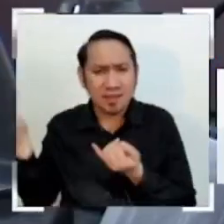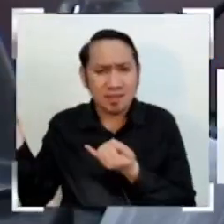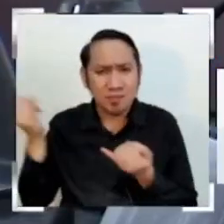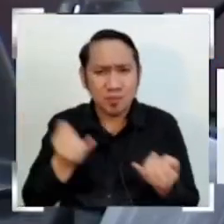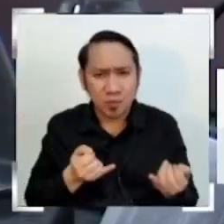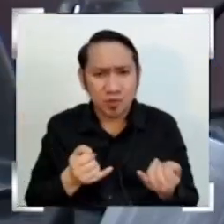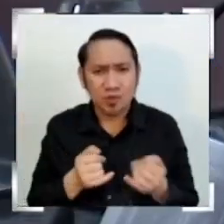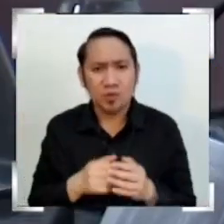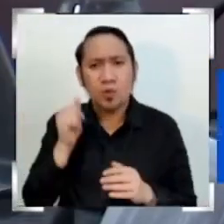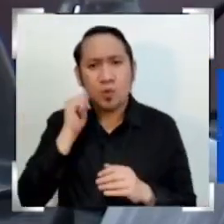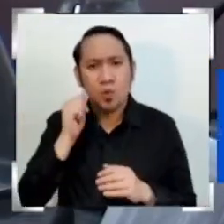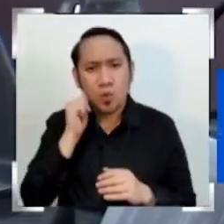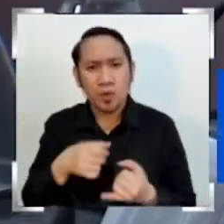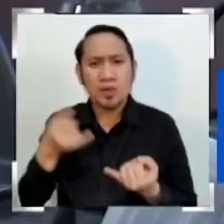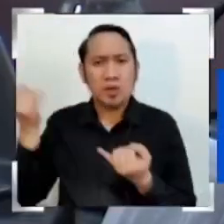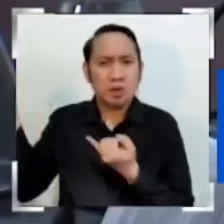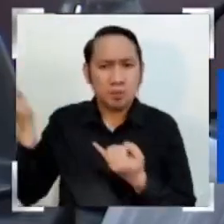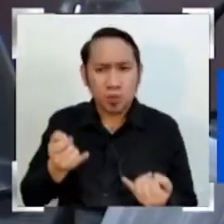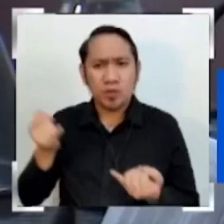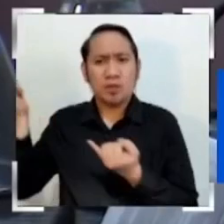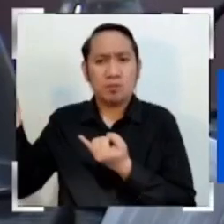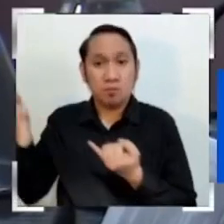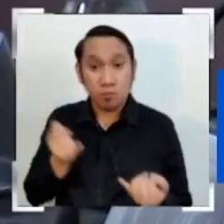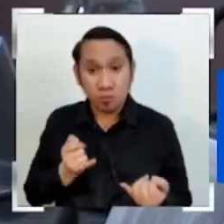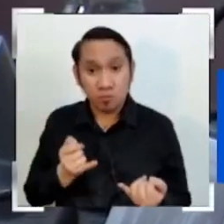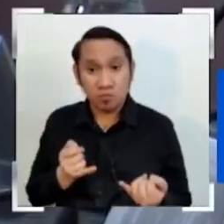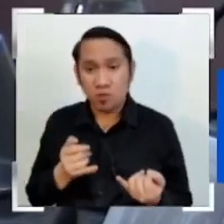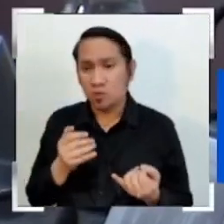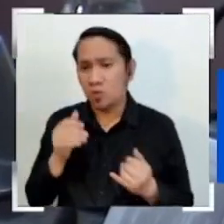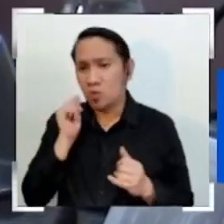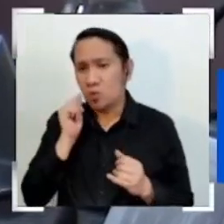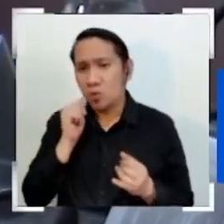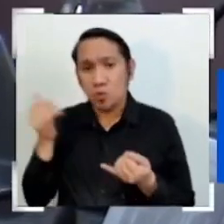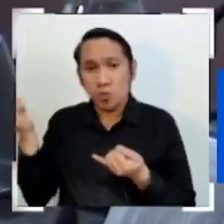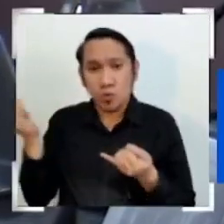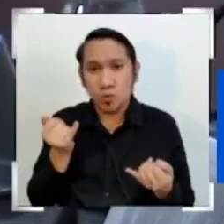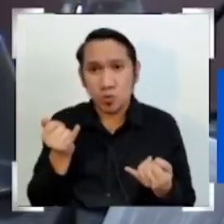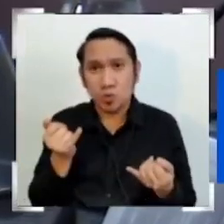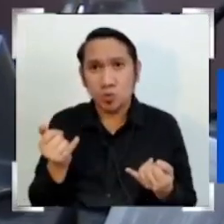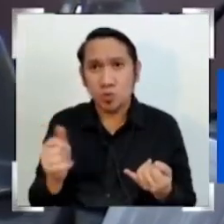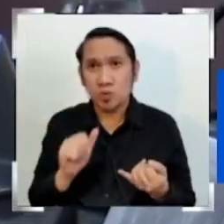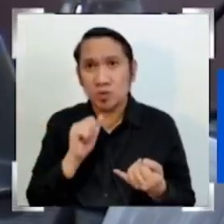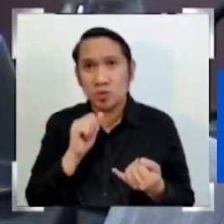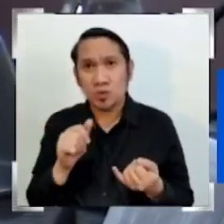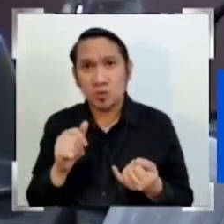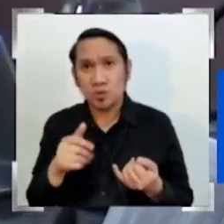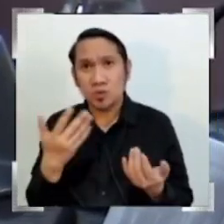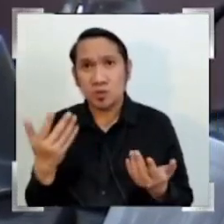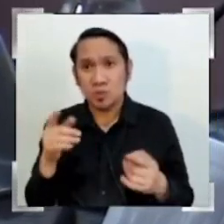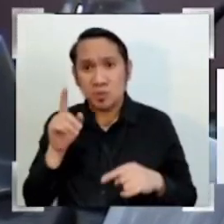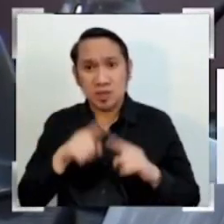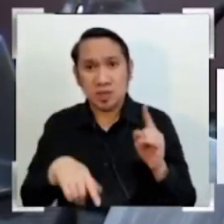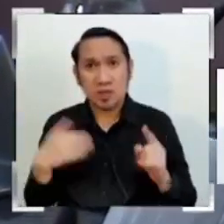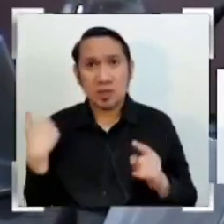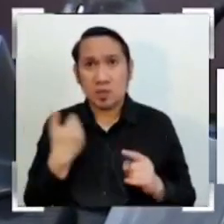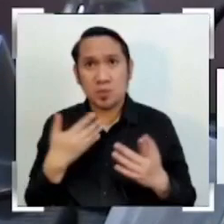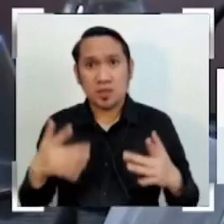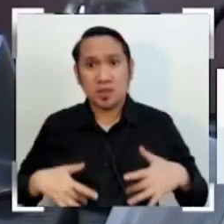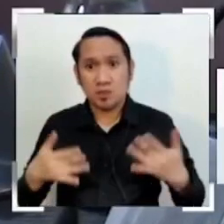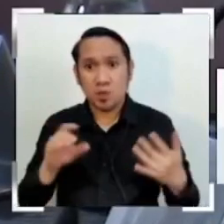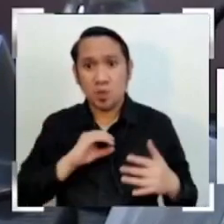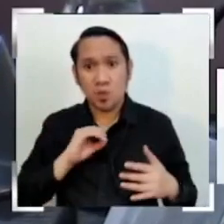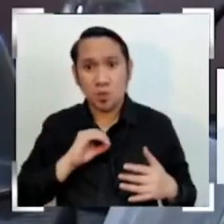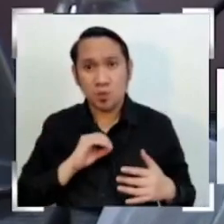lang importation. Hindi na tayo na yung nabubuhay sa sarili natin. Eh dati, tayo